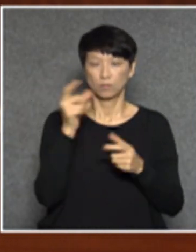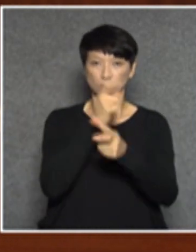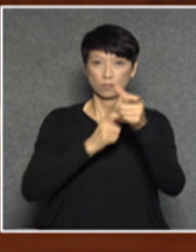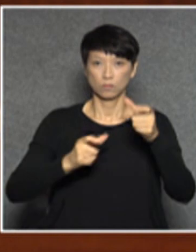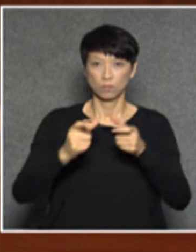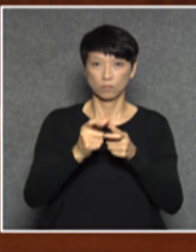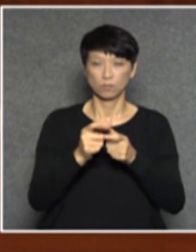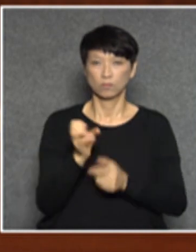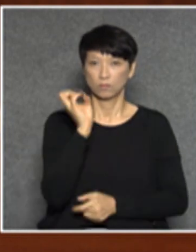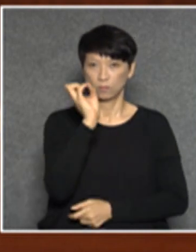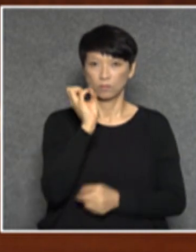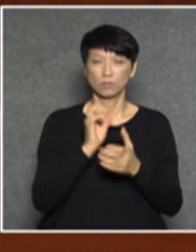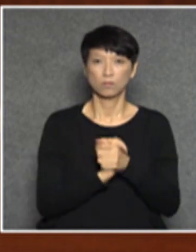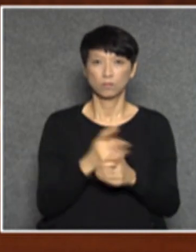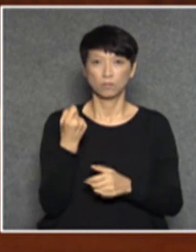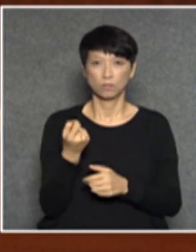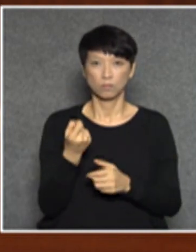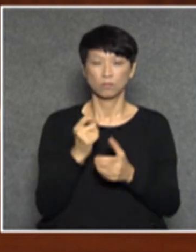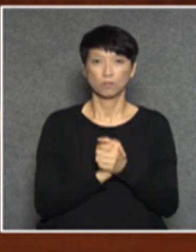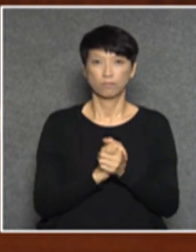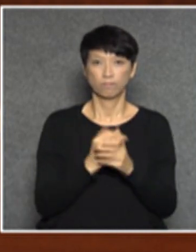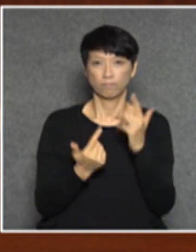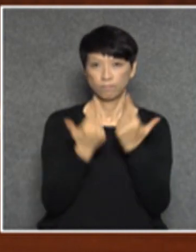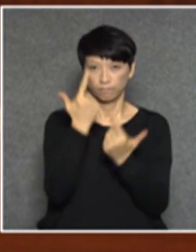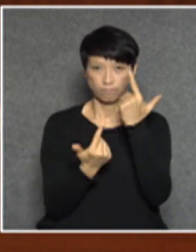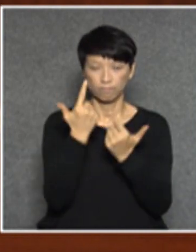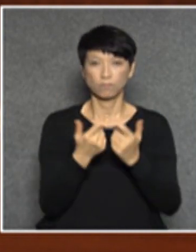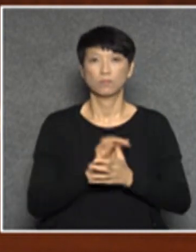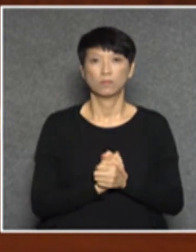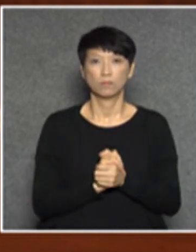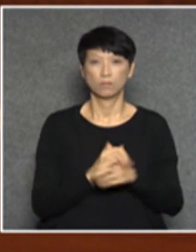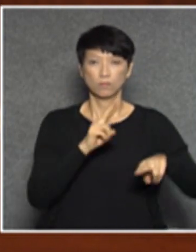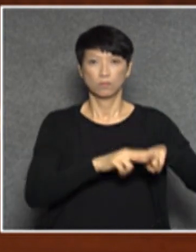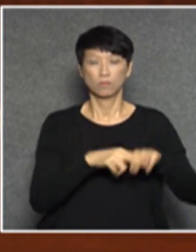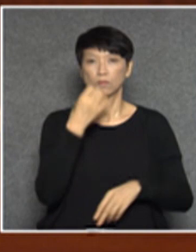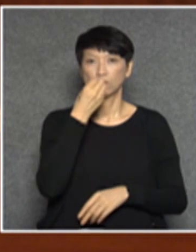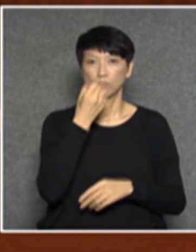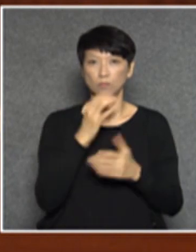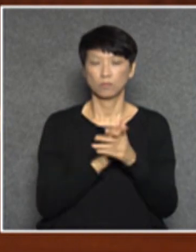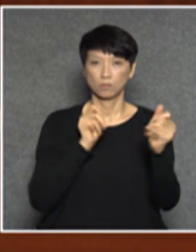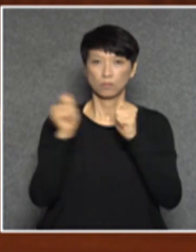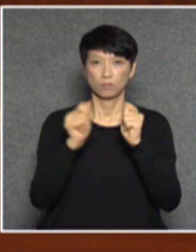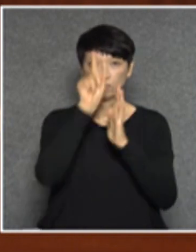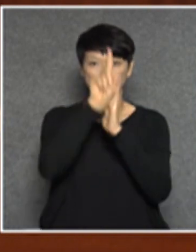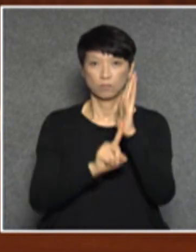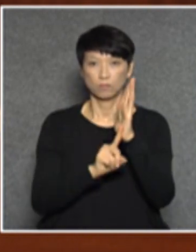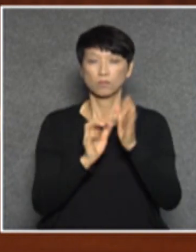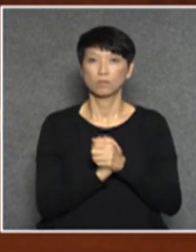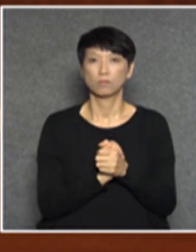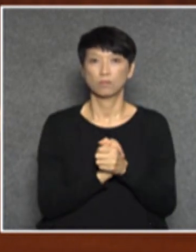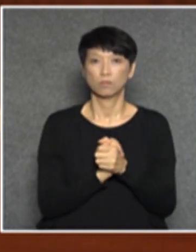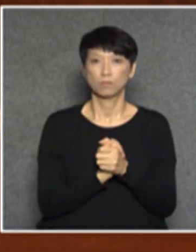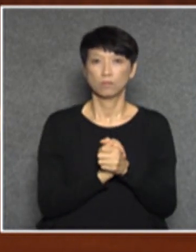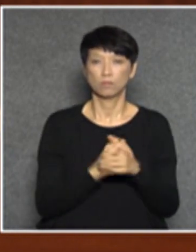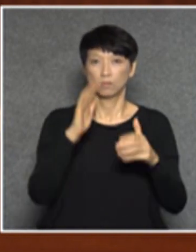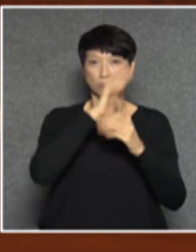細小，容易出現較大的波動。近日內地同香港股價滑落，好有可能直接或者間